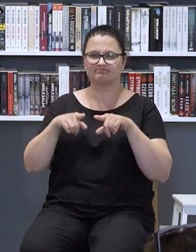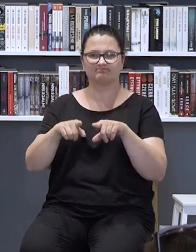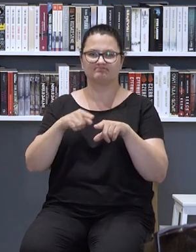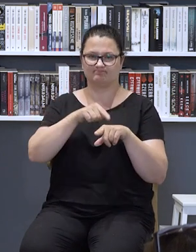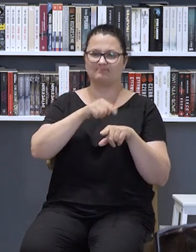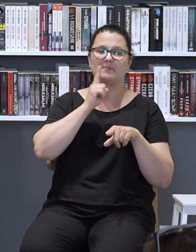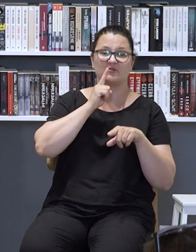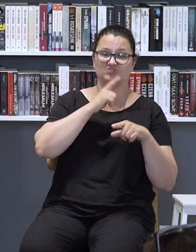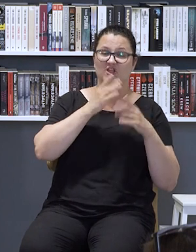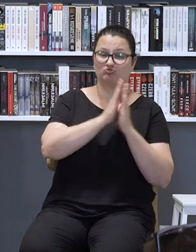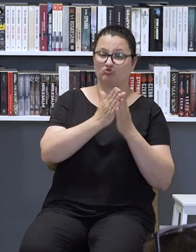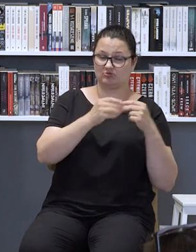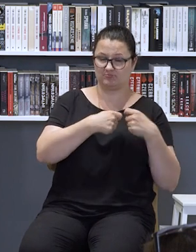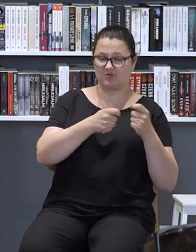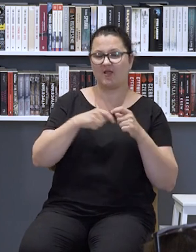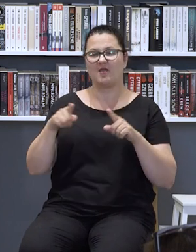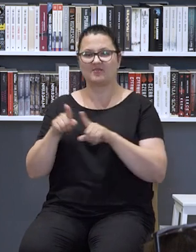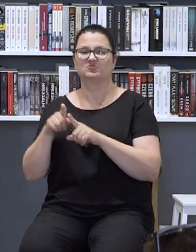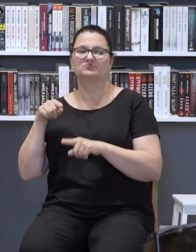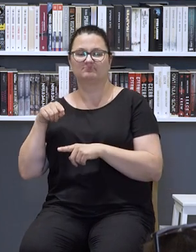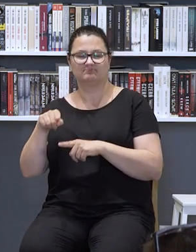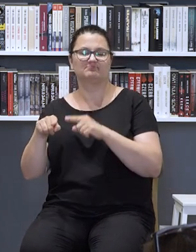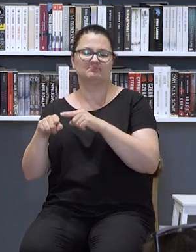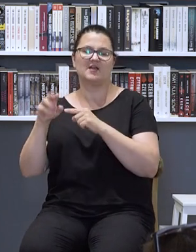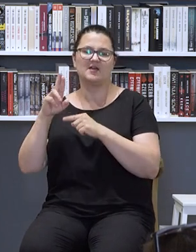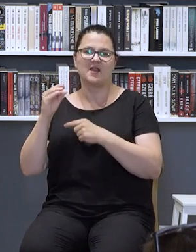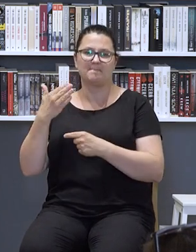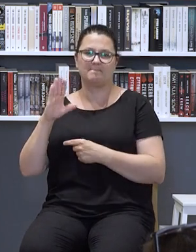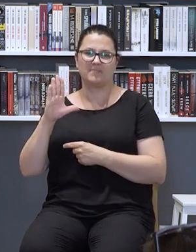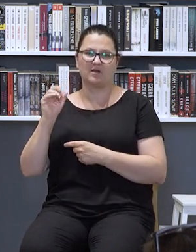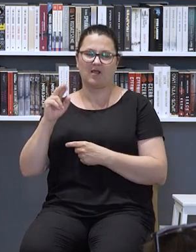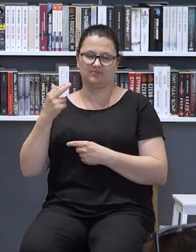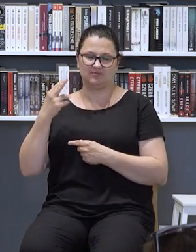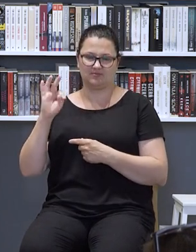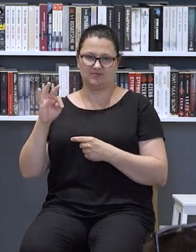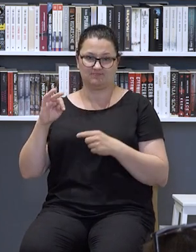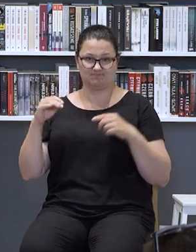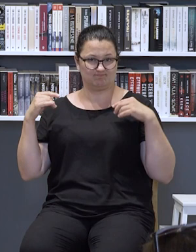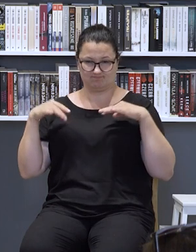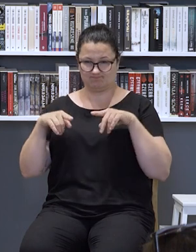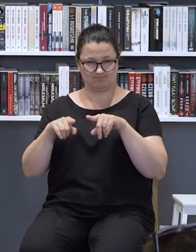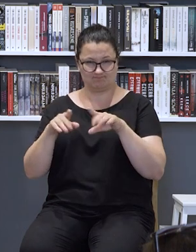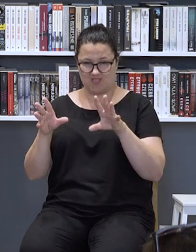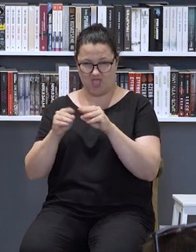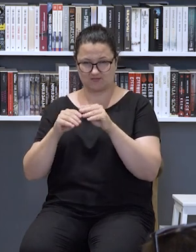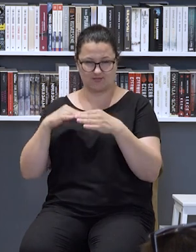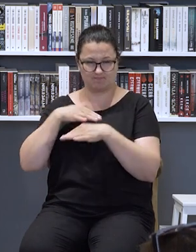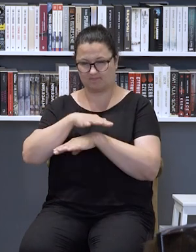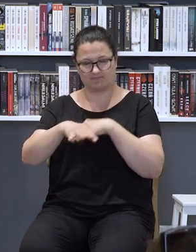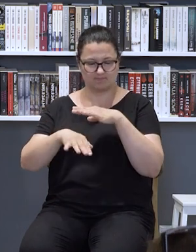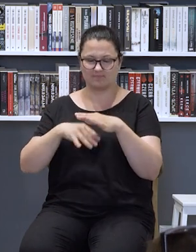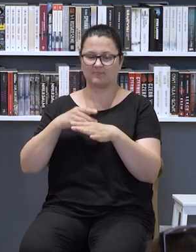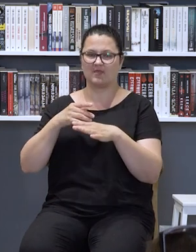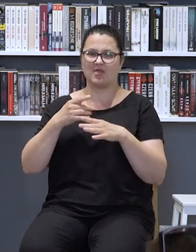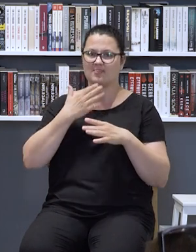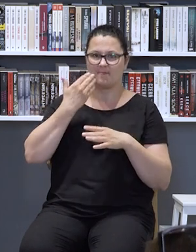antykwariusza i Rembrandta. I tam już się tak nie dzieje, że jedna wchodzi,